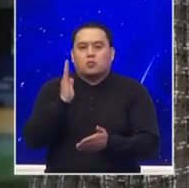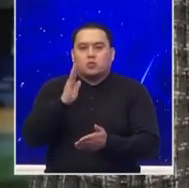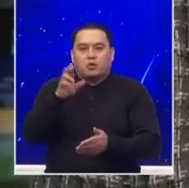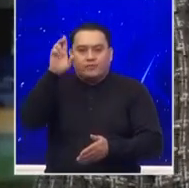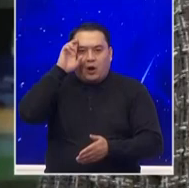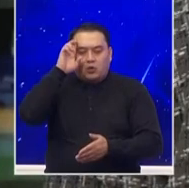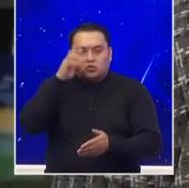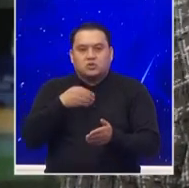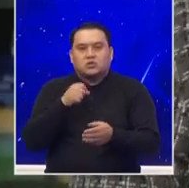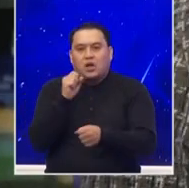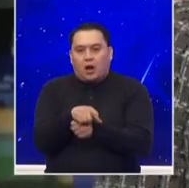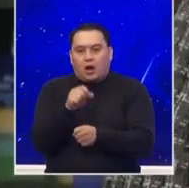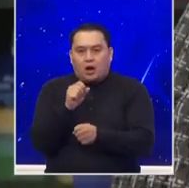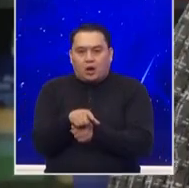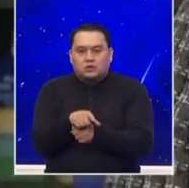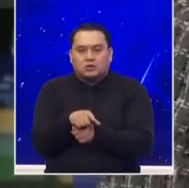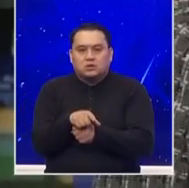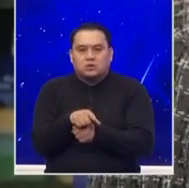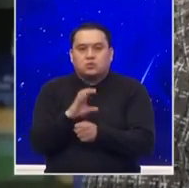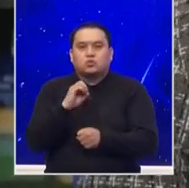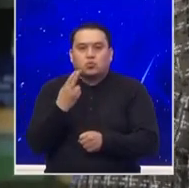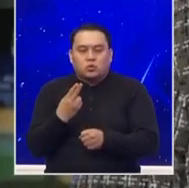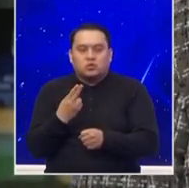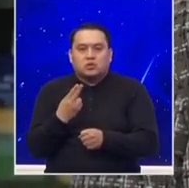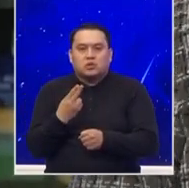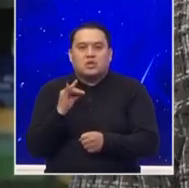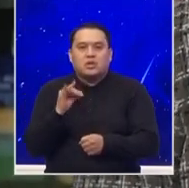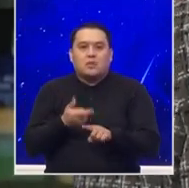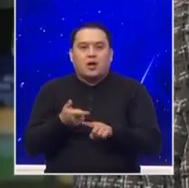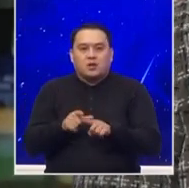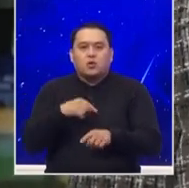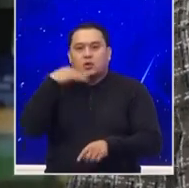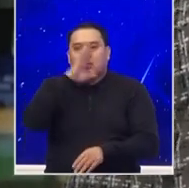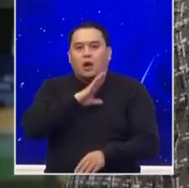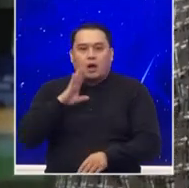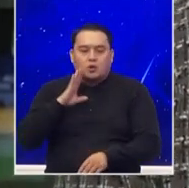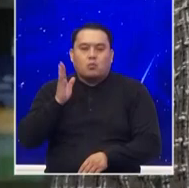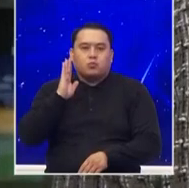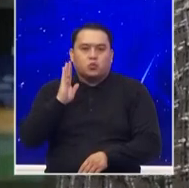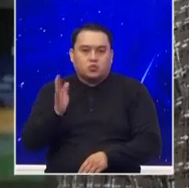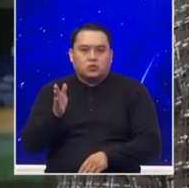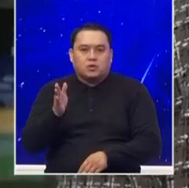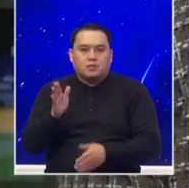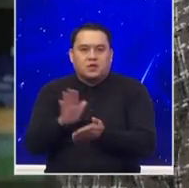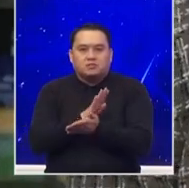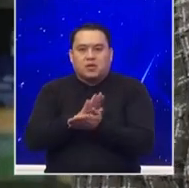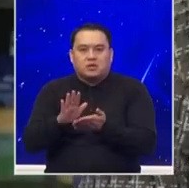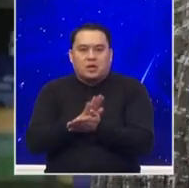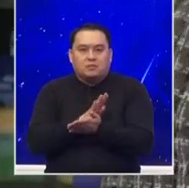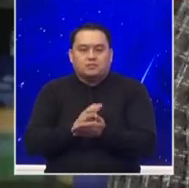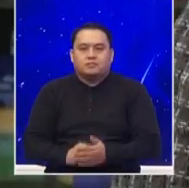счет государственного заказа в социальной сфере. Поэтому для родителей это будет абсолютно